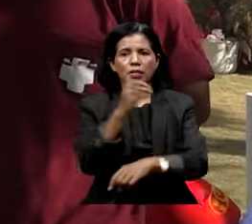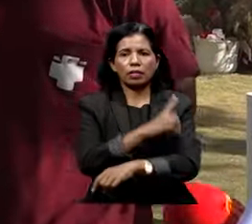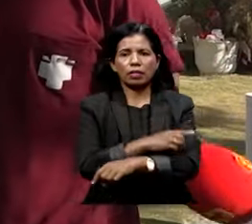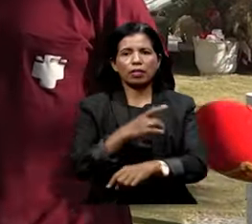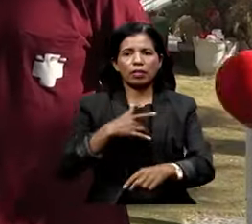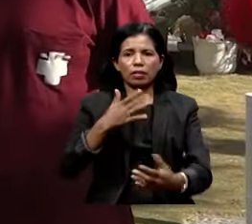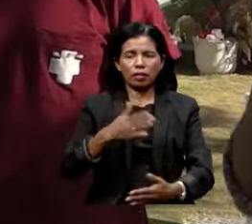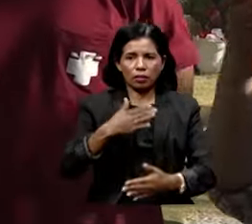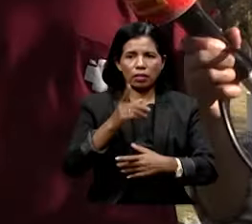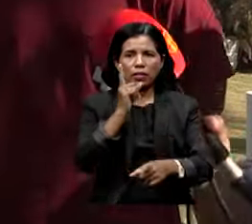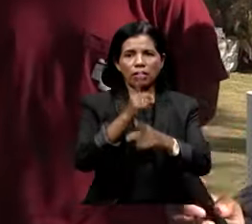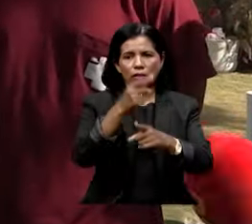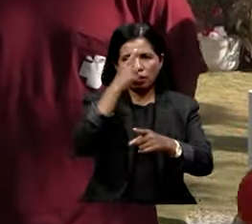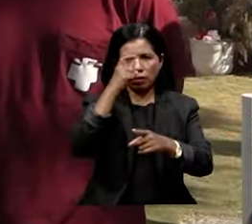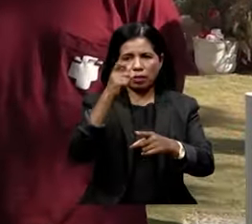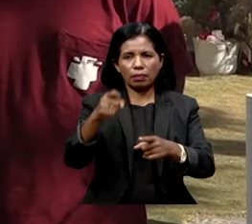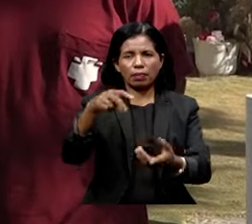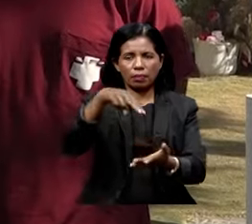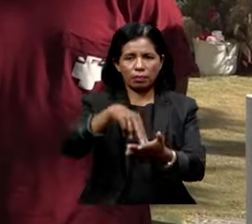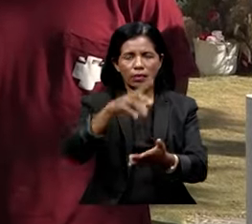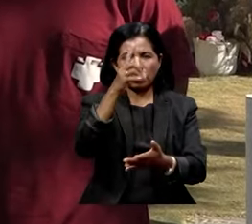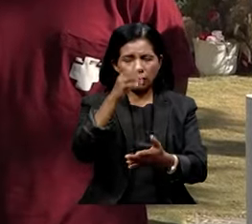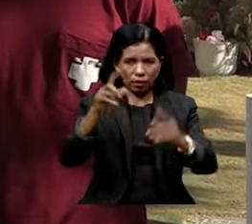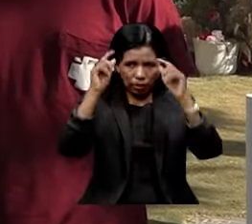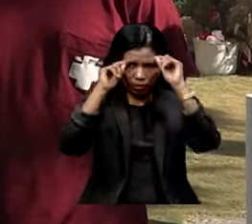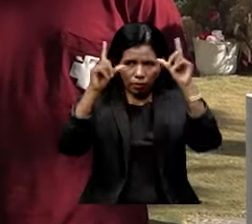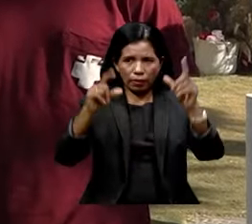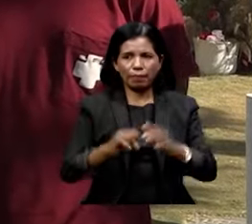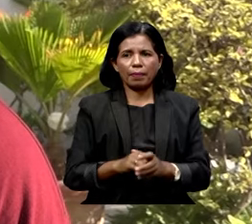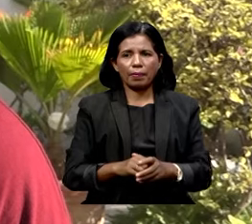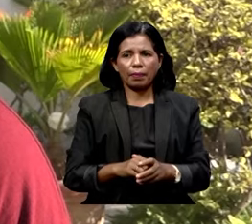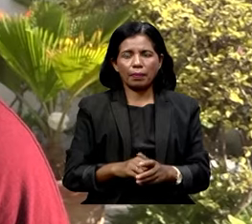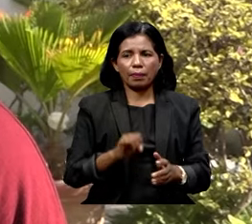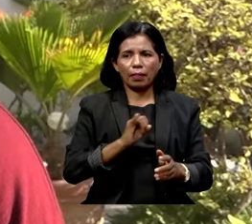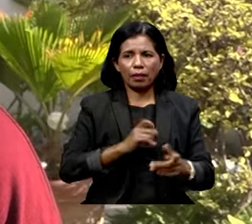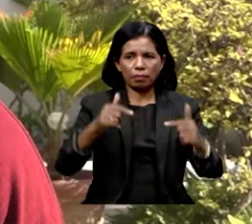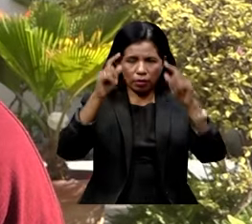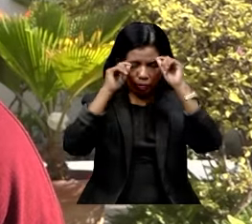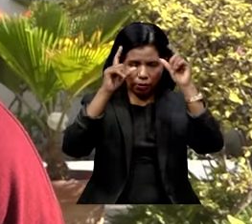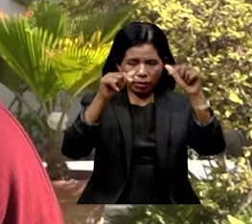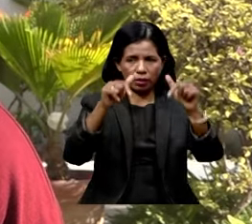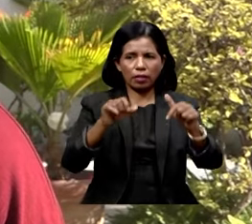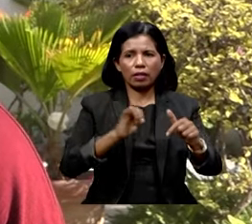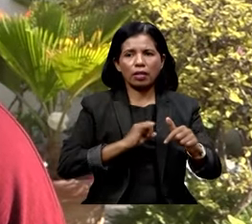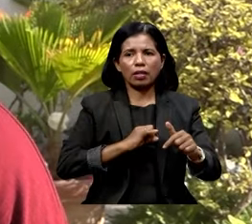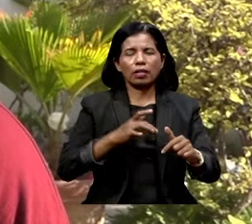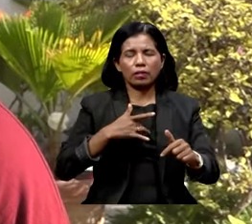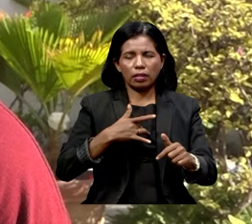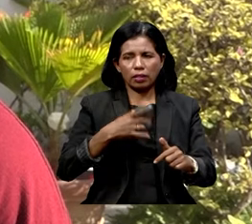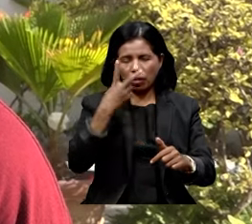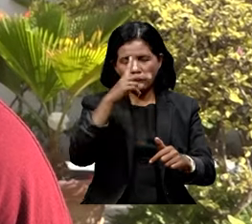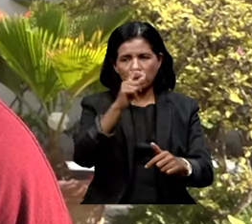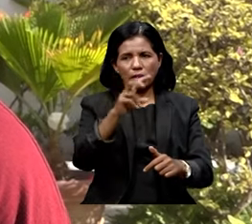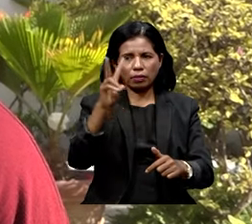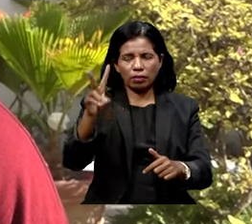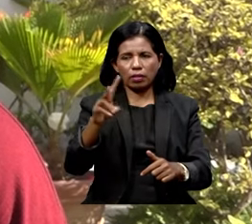senti contenti debes tambah bele sama ain ia dili Timor Leste. Saya pertama kali ke Timor Leste ini, selama ini cuma bisa lihat di televisi, bisa